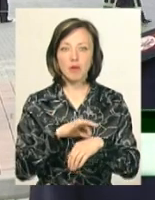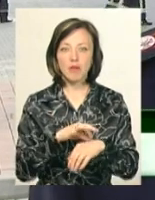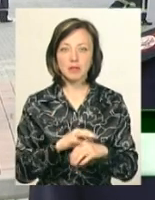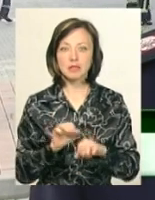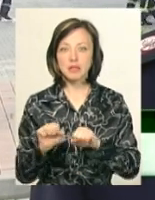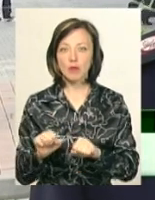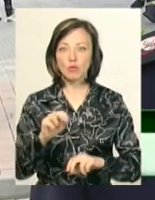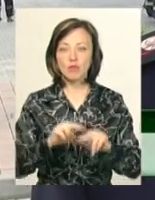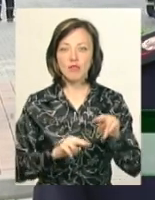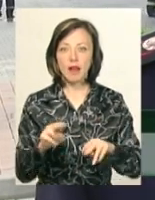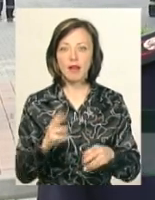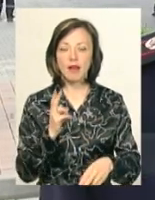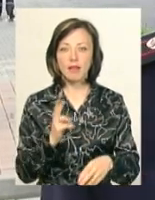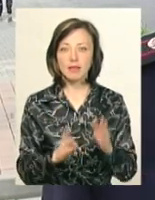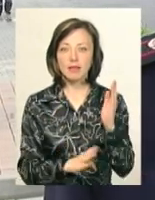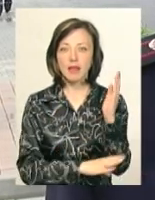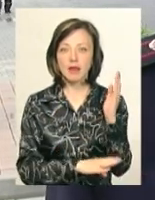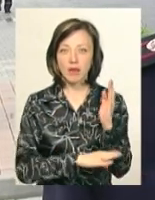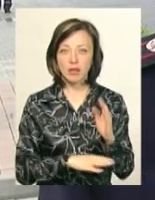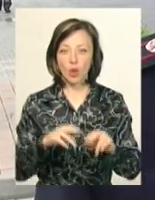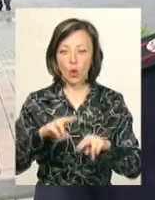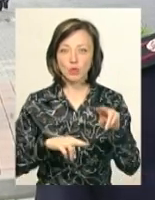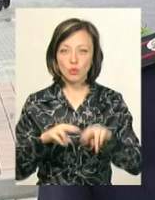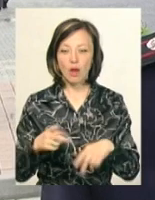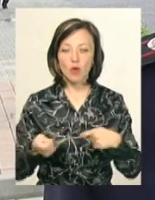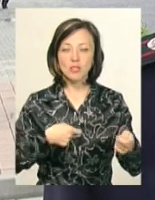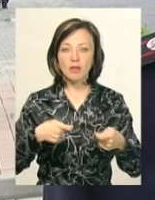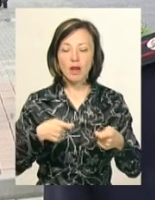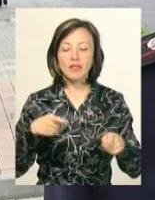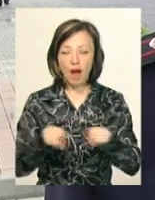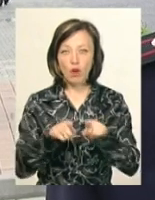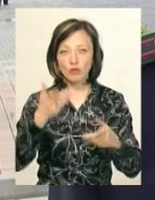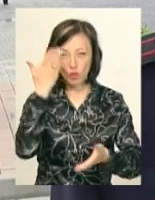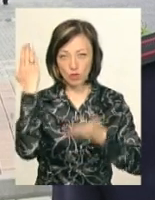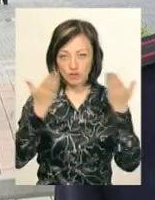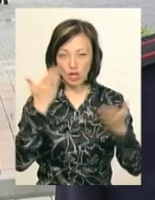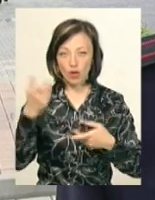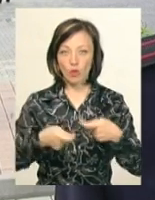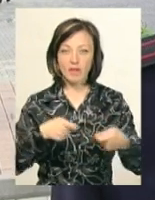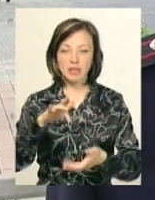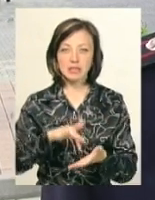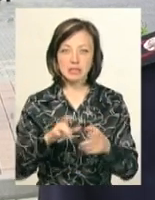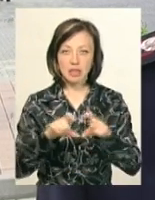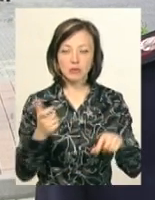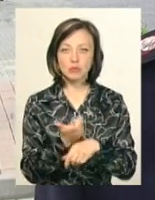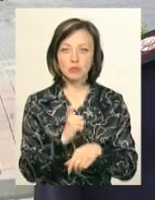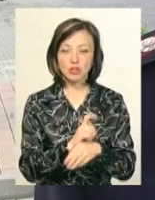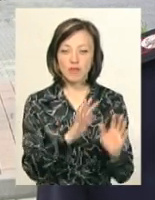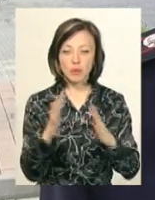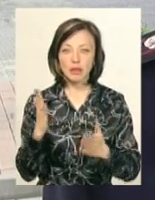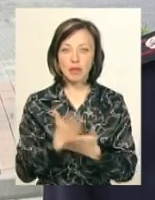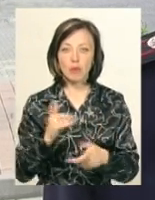конструкцій. Також в розважальних торгівельних центрах в більшості випадків виявляється